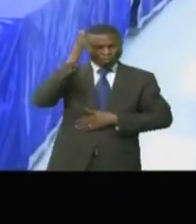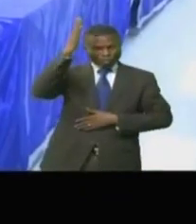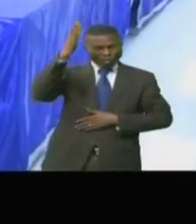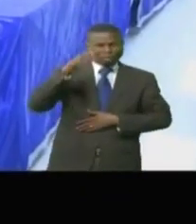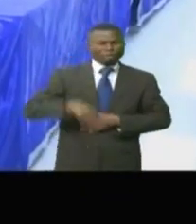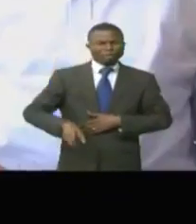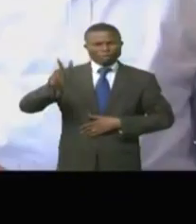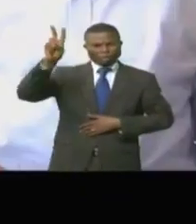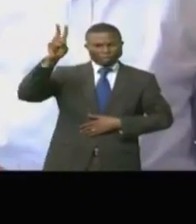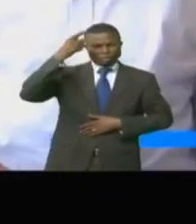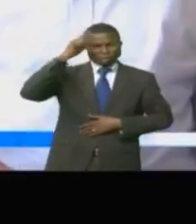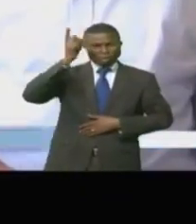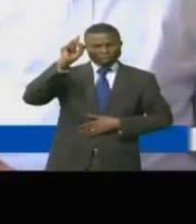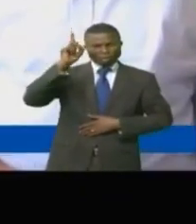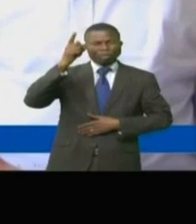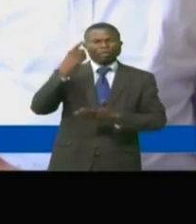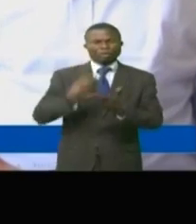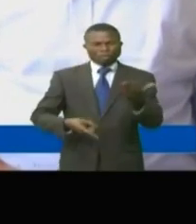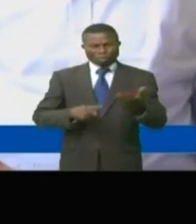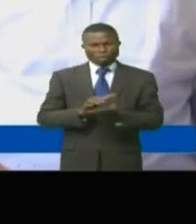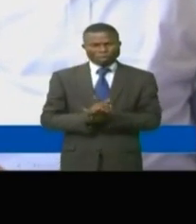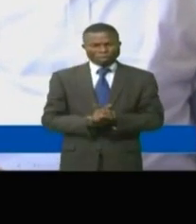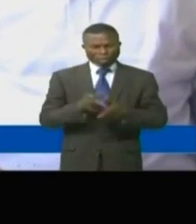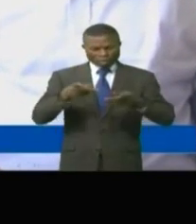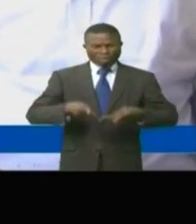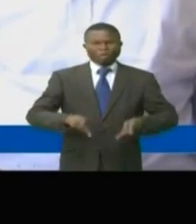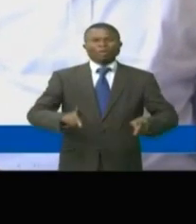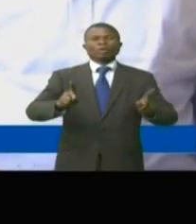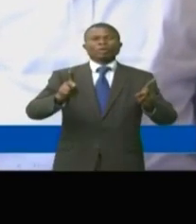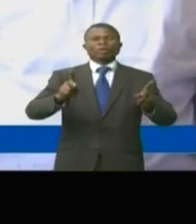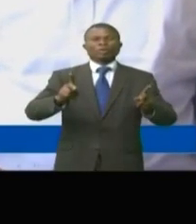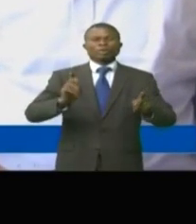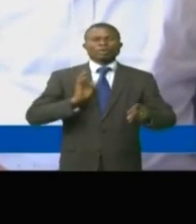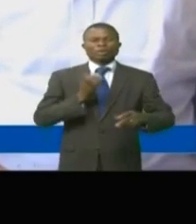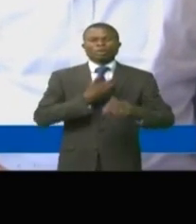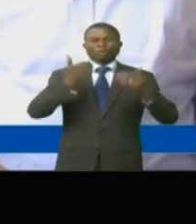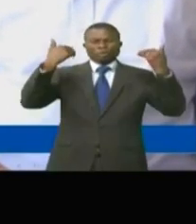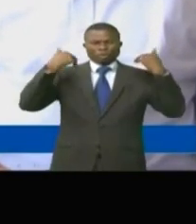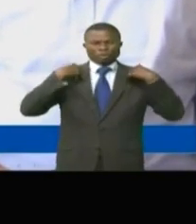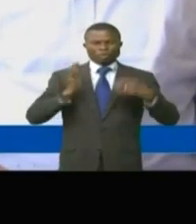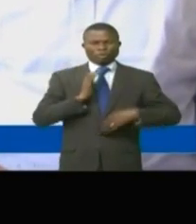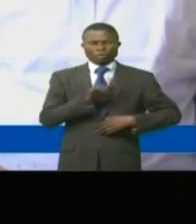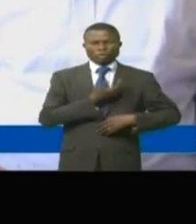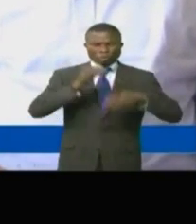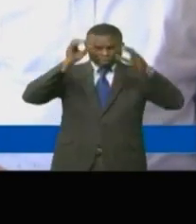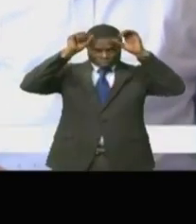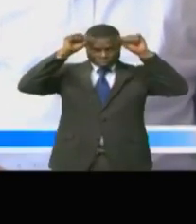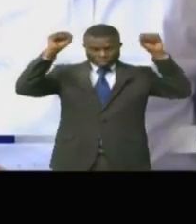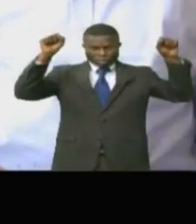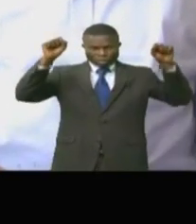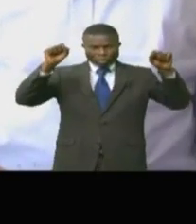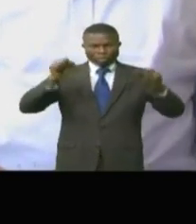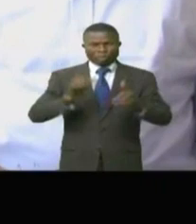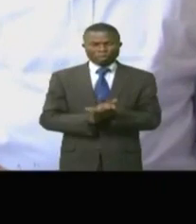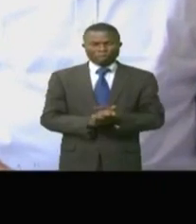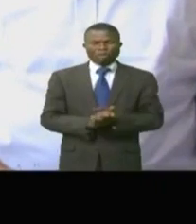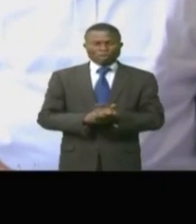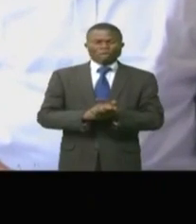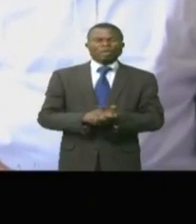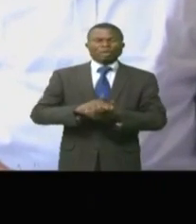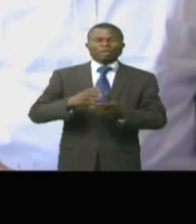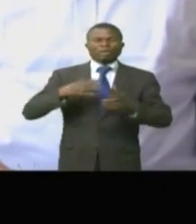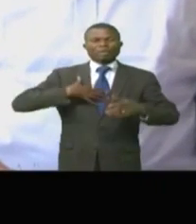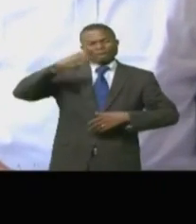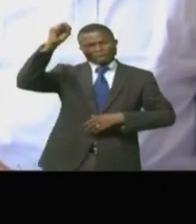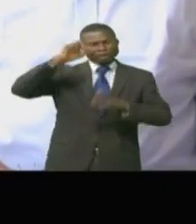l'UDPS. Le premier, c'est de permettre à notre leader, à notre président, de remplir pour un deuxième mandat, avec